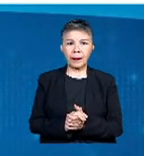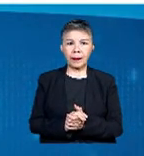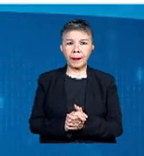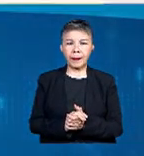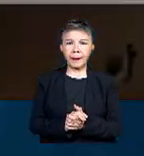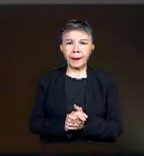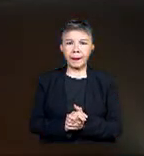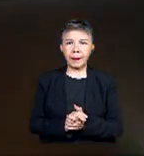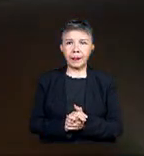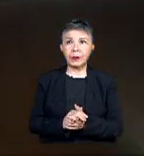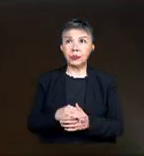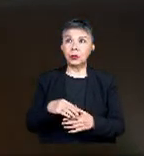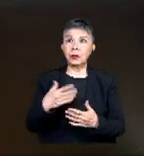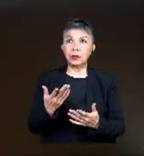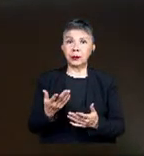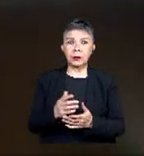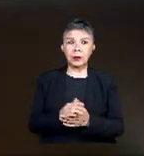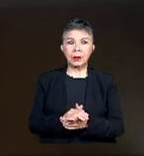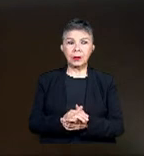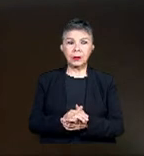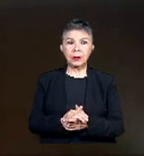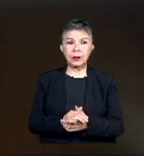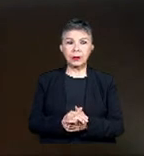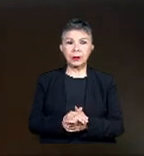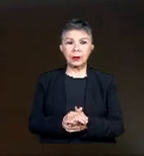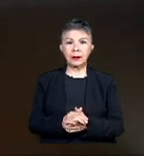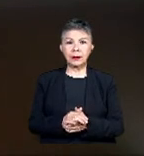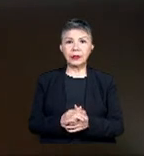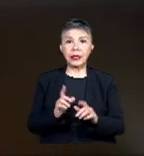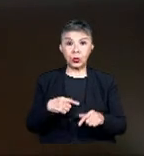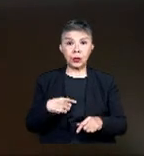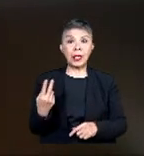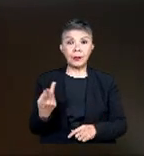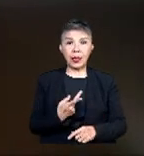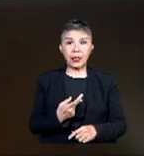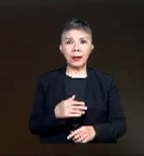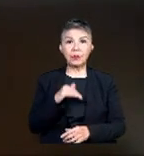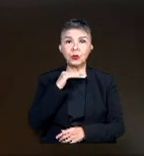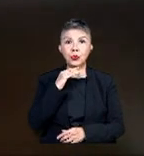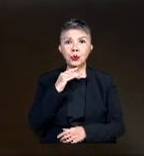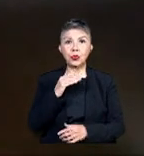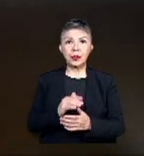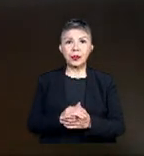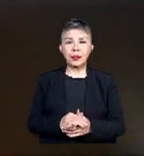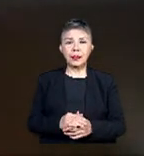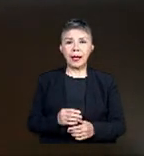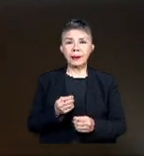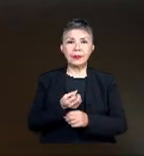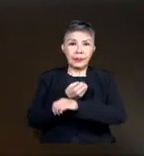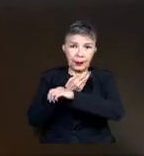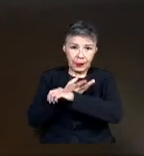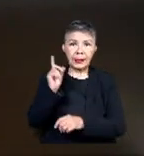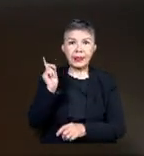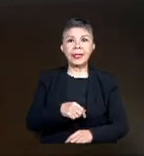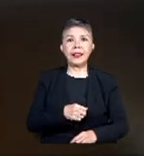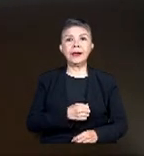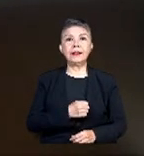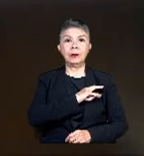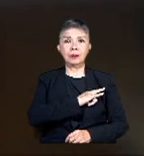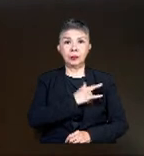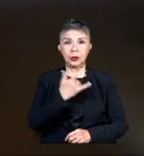untuk G20 presidential. Dan kami akan menunggu arahan dari Bapak Presiden. Memang jika